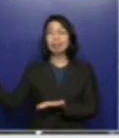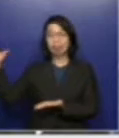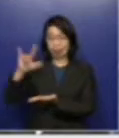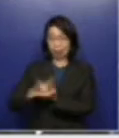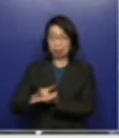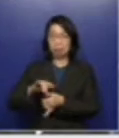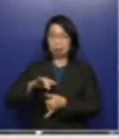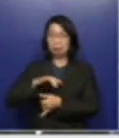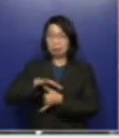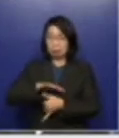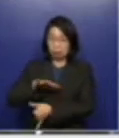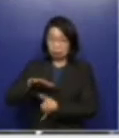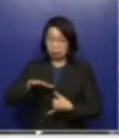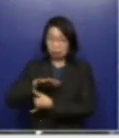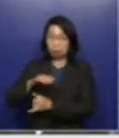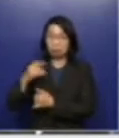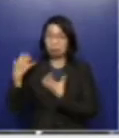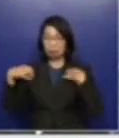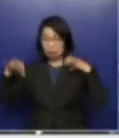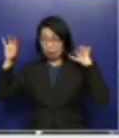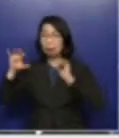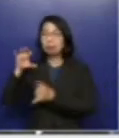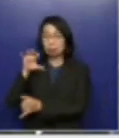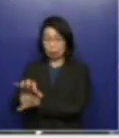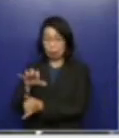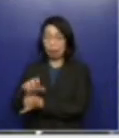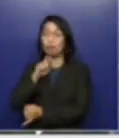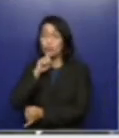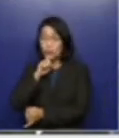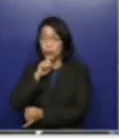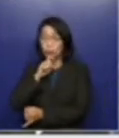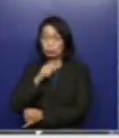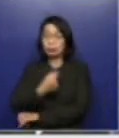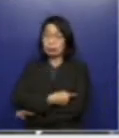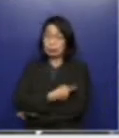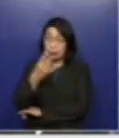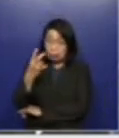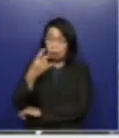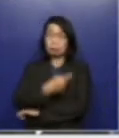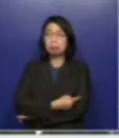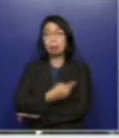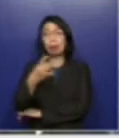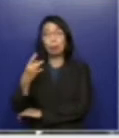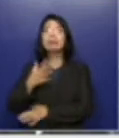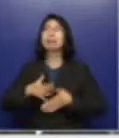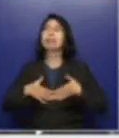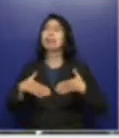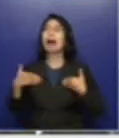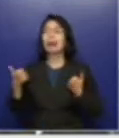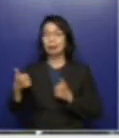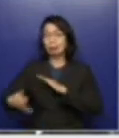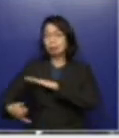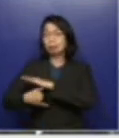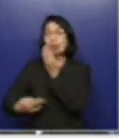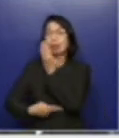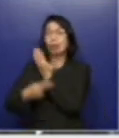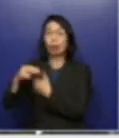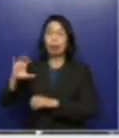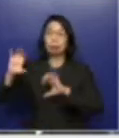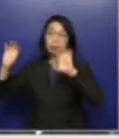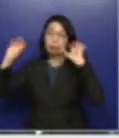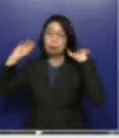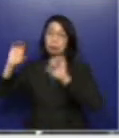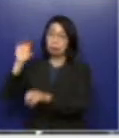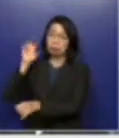ทีนทุกคนสบายใจเริ่มทำมาหากิน7วัน8วันให้มานานครับความดีใจก